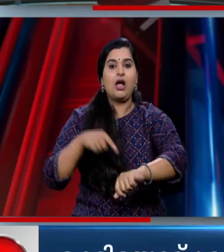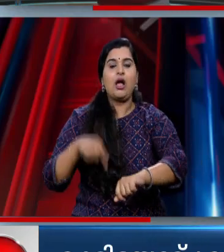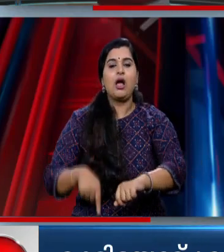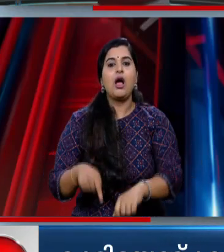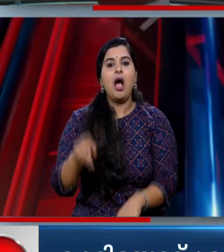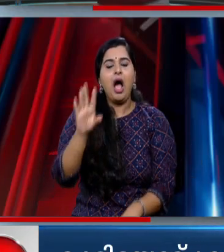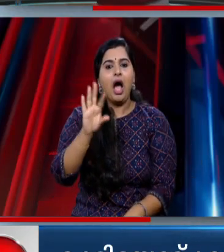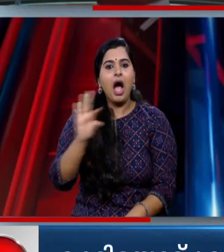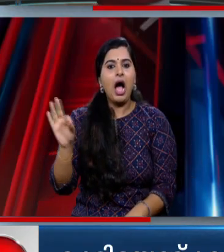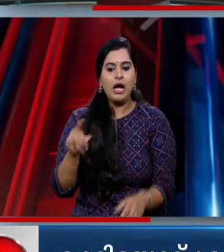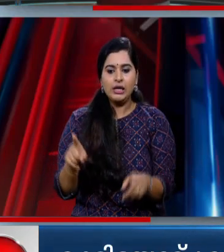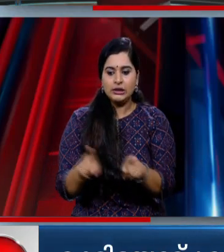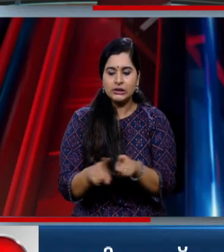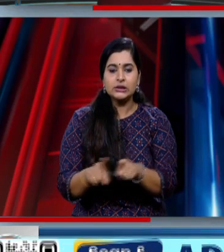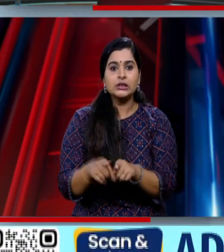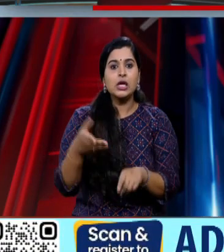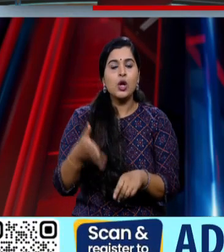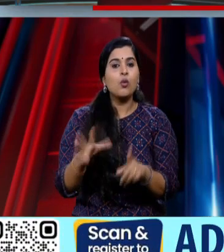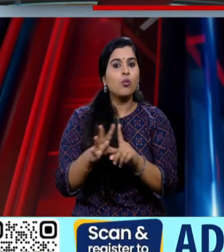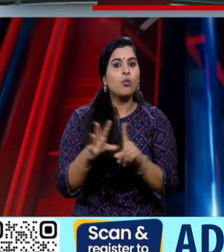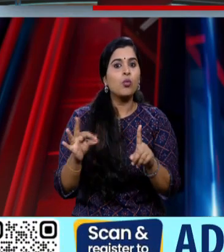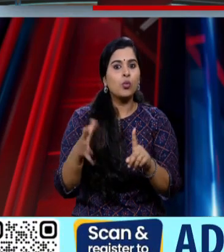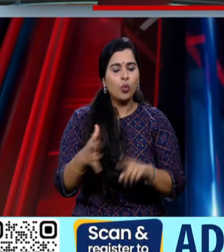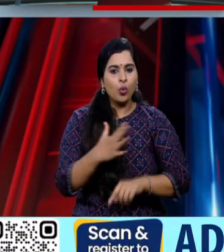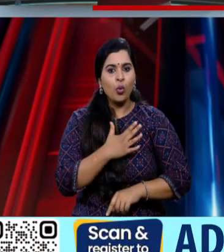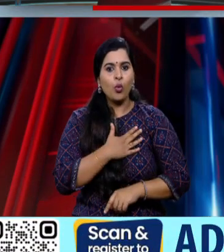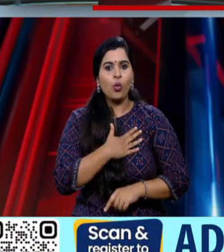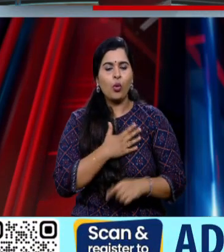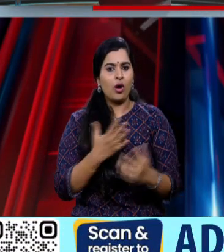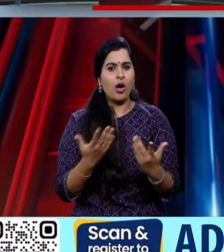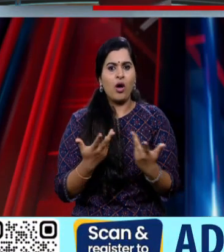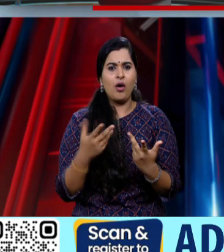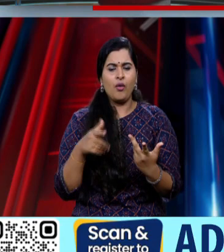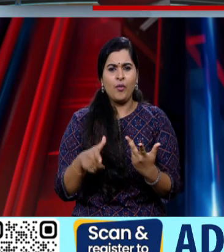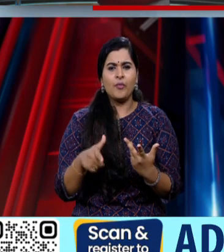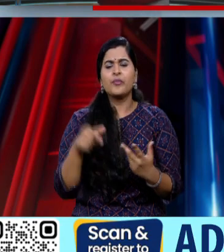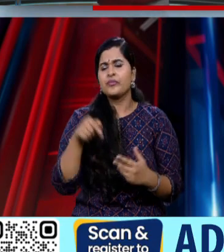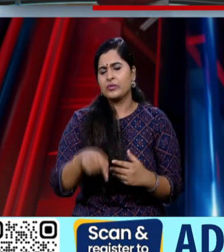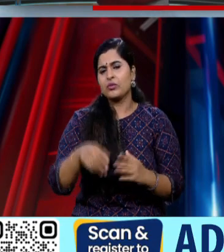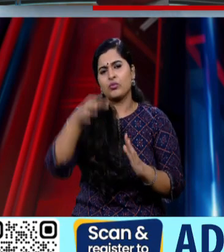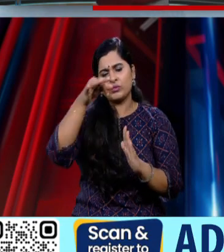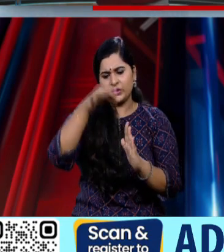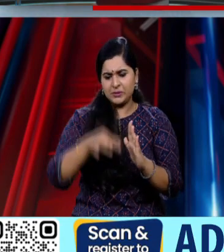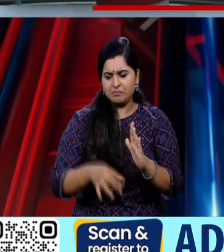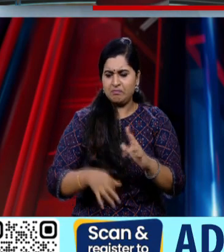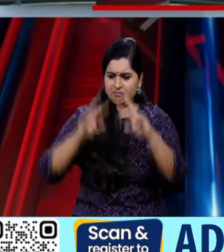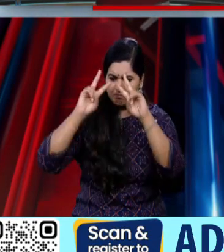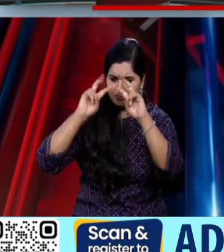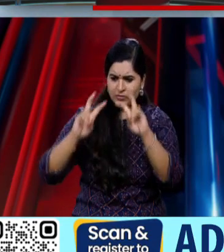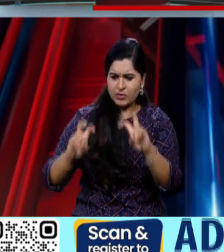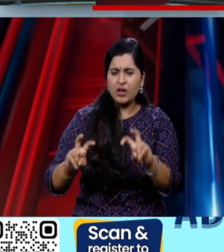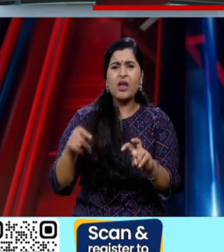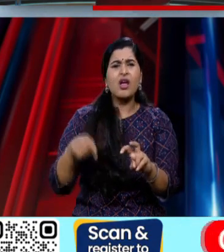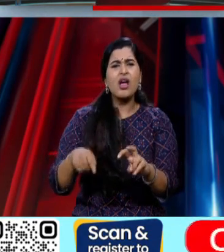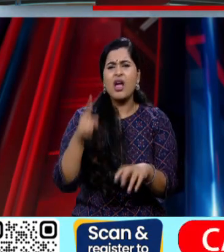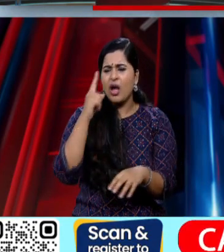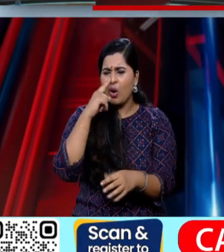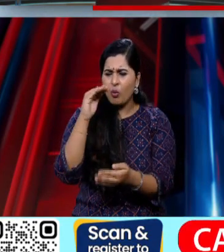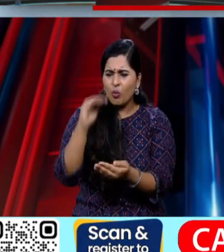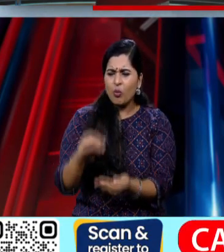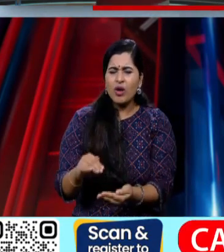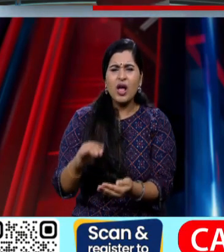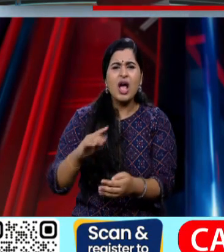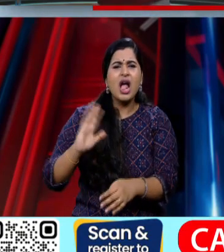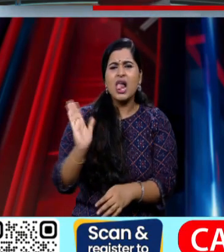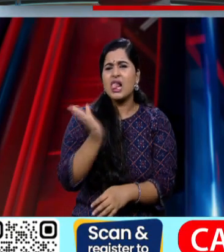കുട്ടികളോടുള്ള ആക്രമത്തിന്റെ രണ്ടാമത്തെ സംഭവമാണ് ഇപ്പോൾ റിപ്പോർട്ട് ചെയ്യുന്നത്. എന്തായാലും സംഭവത്തിൽ കൂടുതൽ അന്വേഷണവും എന്താണ്, ഈ കുട്ടിക്ക് എങ്ങനെയാണ് ഈ കുട്ടിയെ പരിക്കേൽപ്പിച്ചത് തുടങ്ങിയ